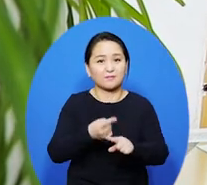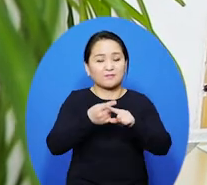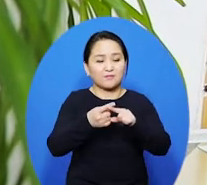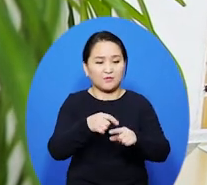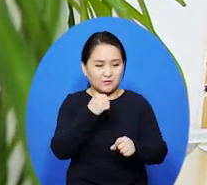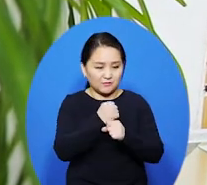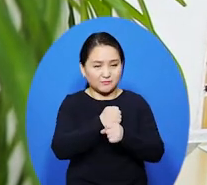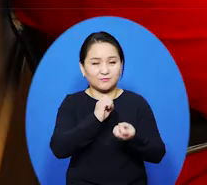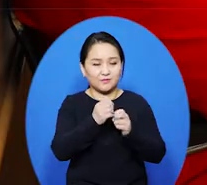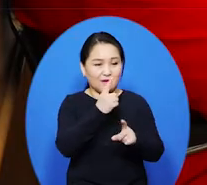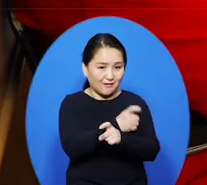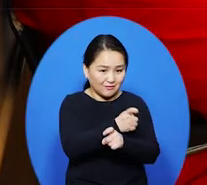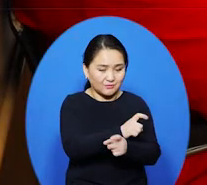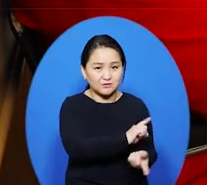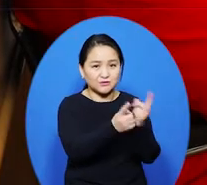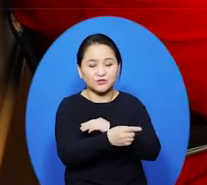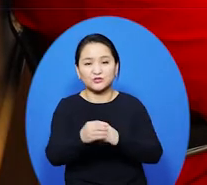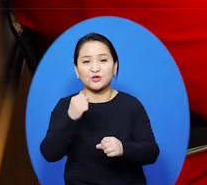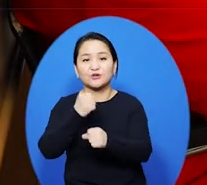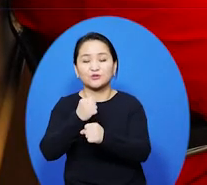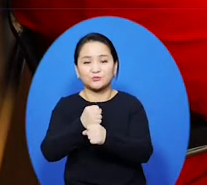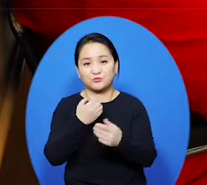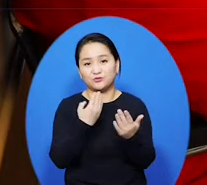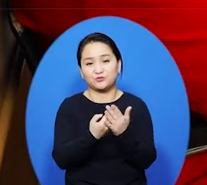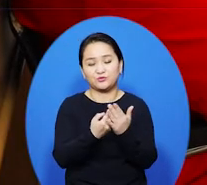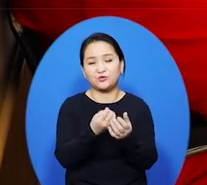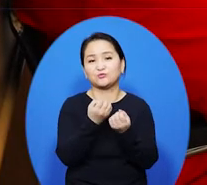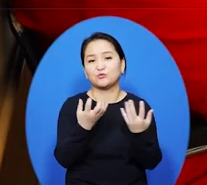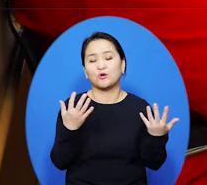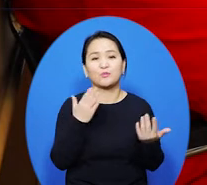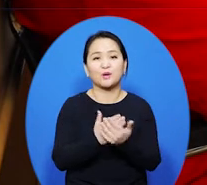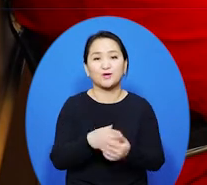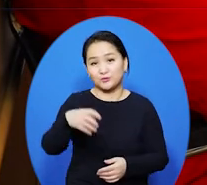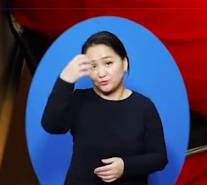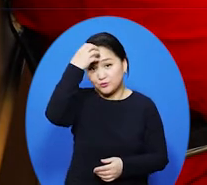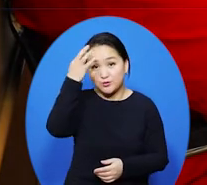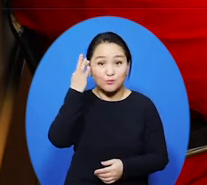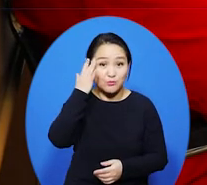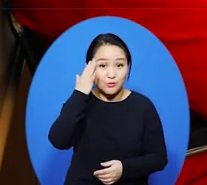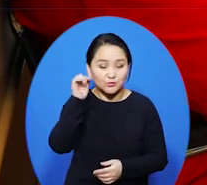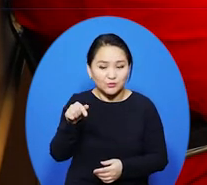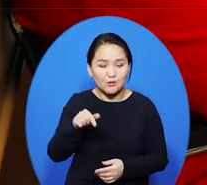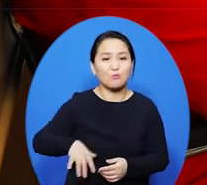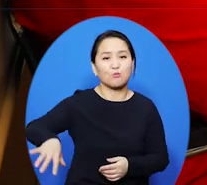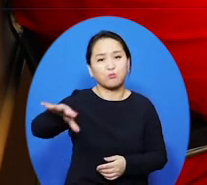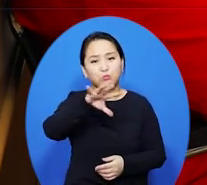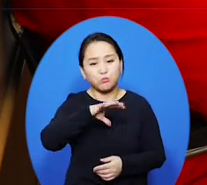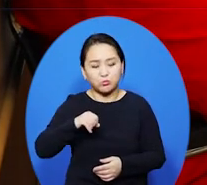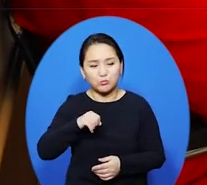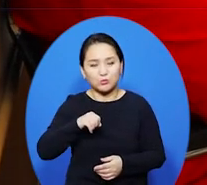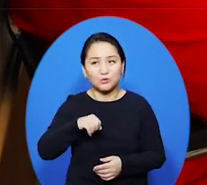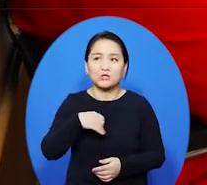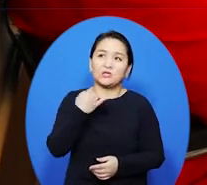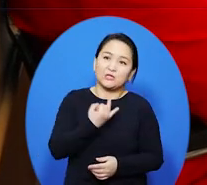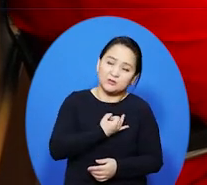болгож хөдөлмөр эрхлэж халамжаас хөдөлмөрт шилжиж буй жишээч олон бий. Тэгэхээр төрийн бодлогод зөвхөн бүхнийг